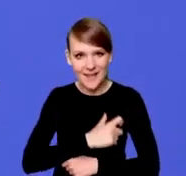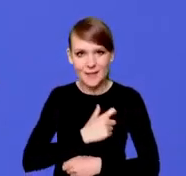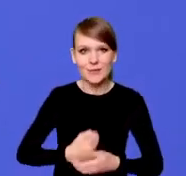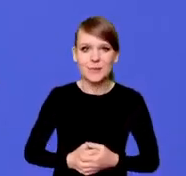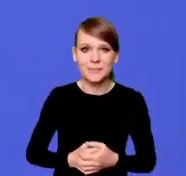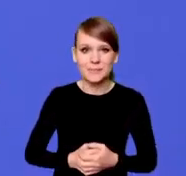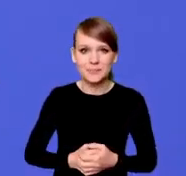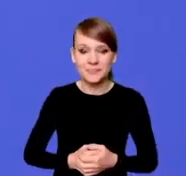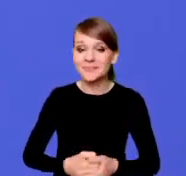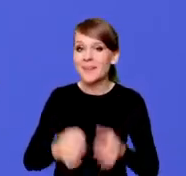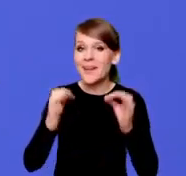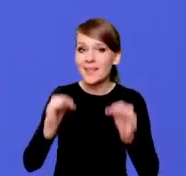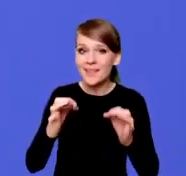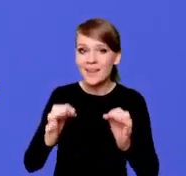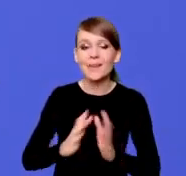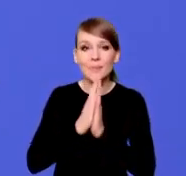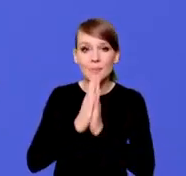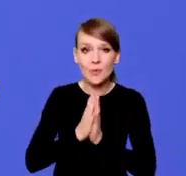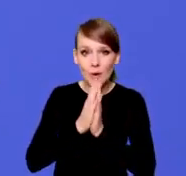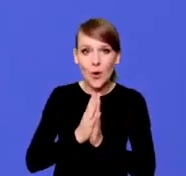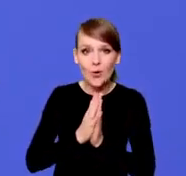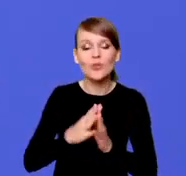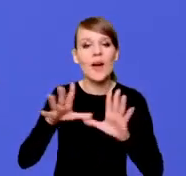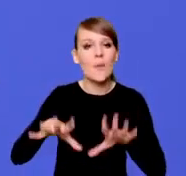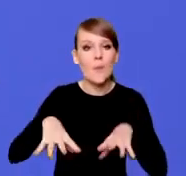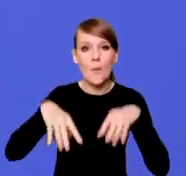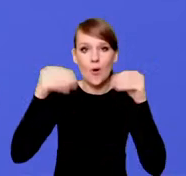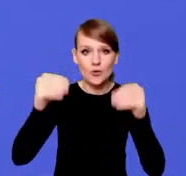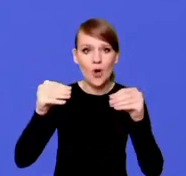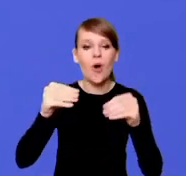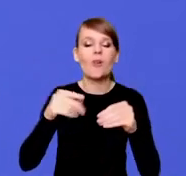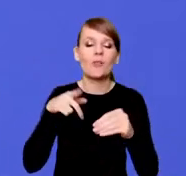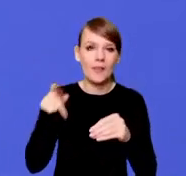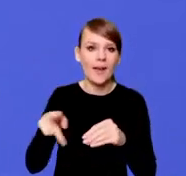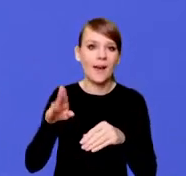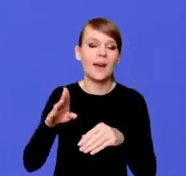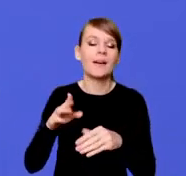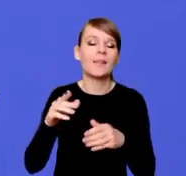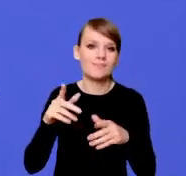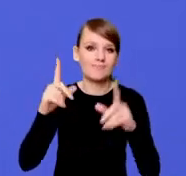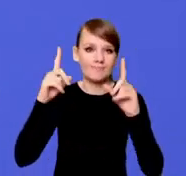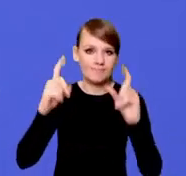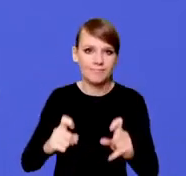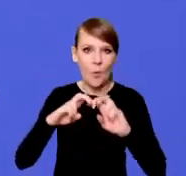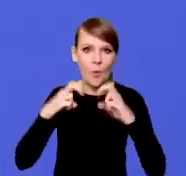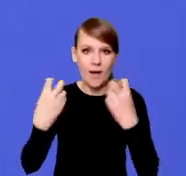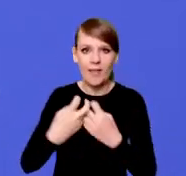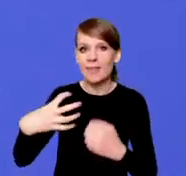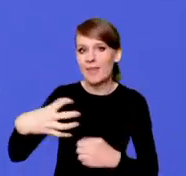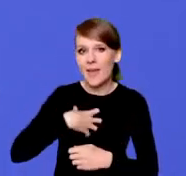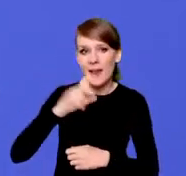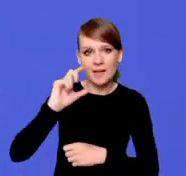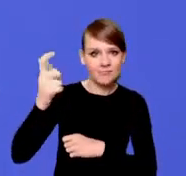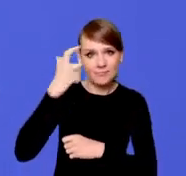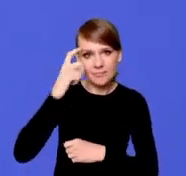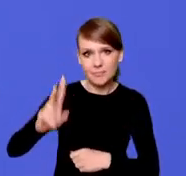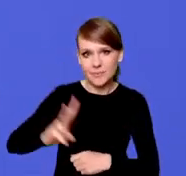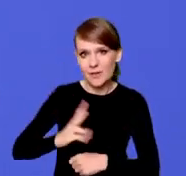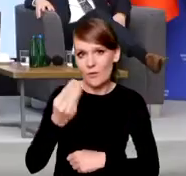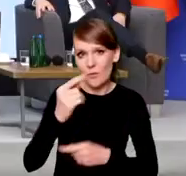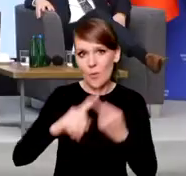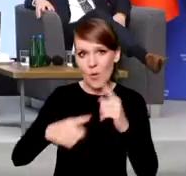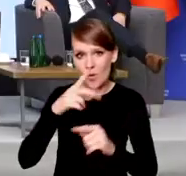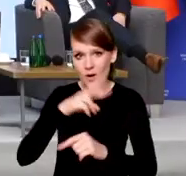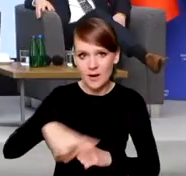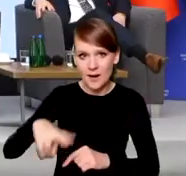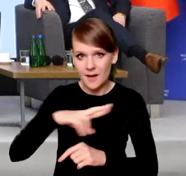już bardzo poprosimy o otwarcie i rozpoczęcie naszego webinarium pana dyrektora generalnego Ministerstwa Funduszy i Polityki Regionalnej,